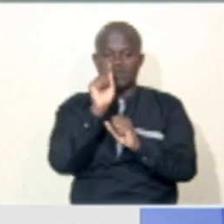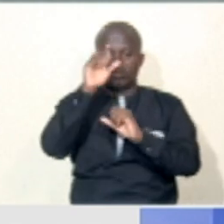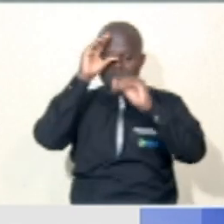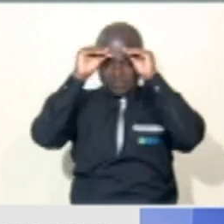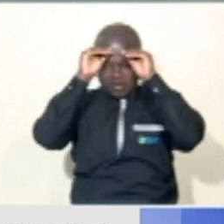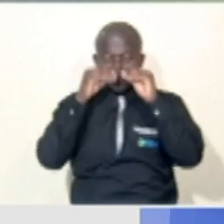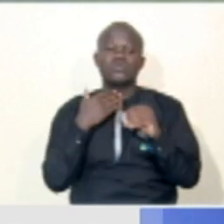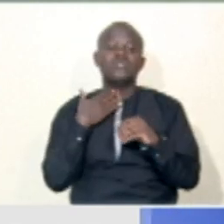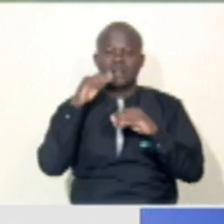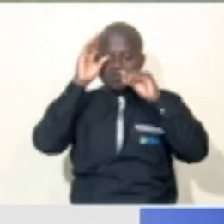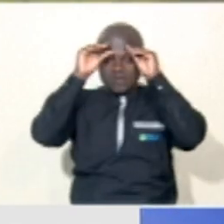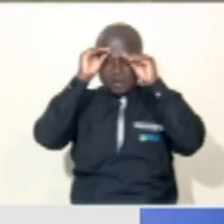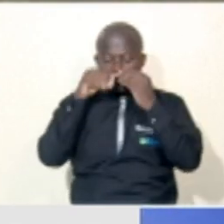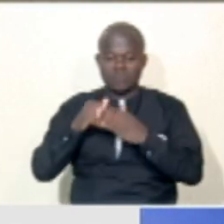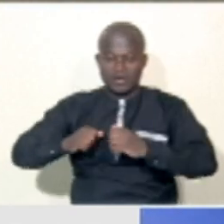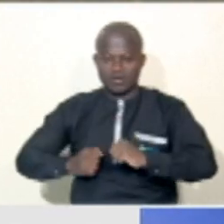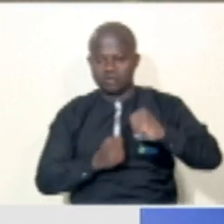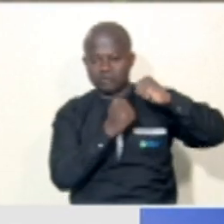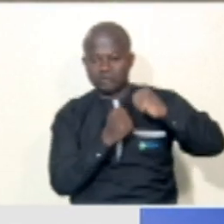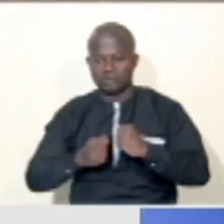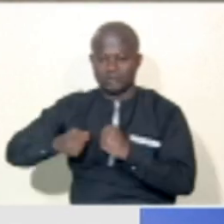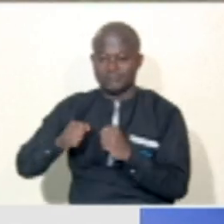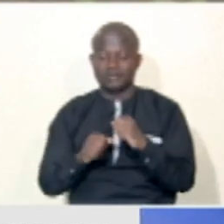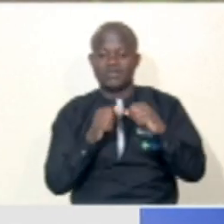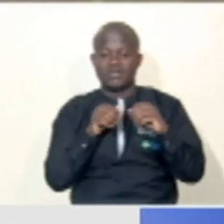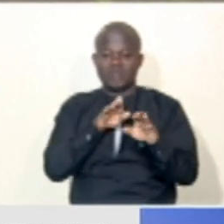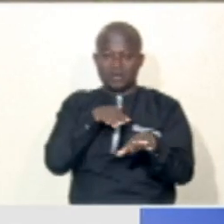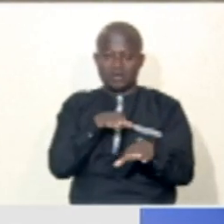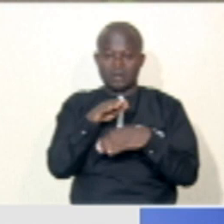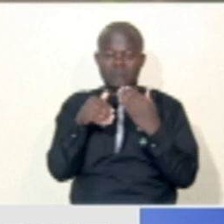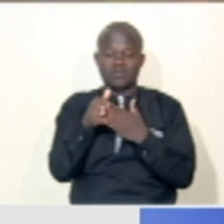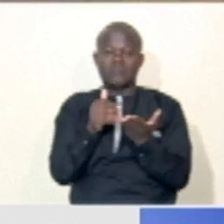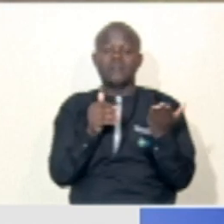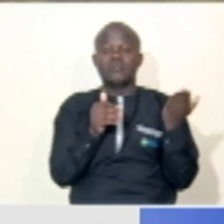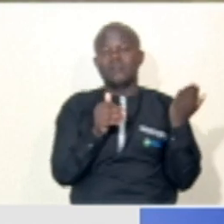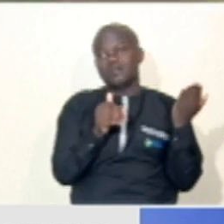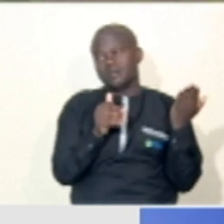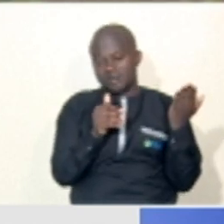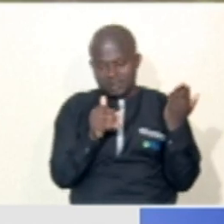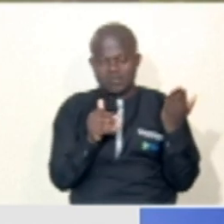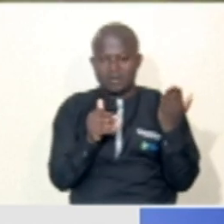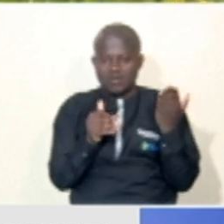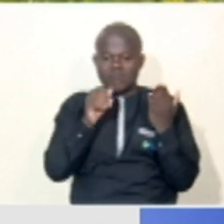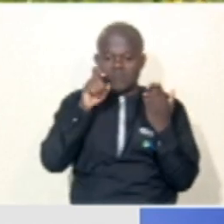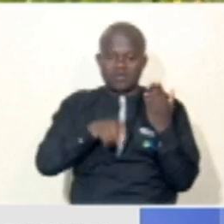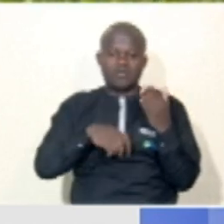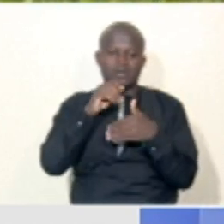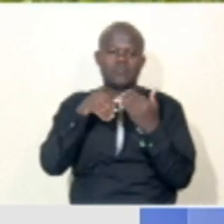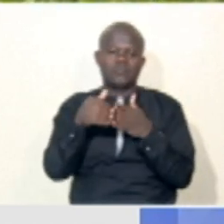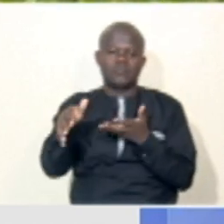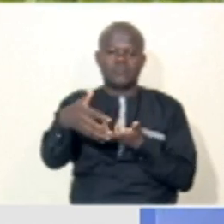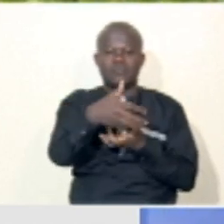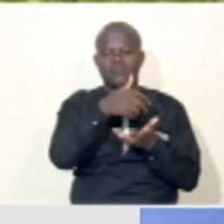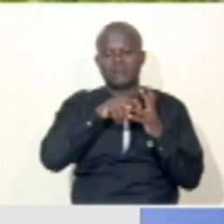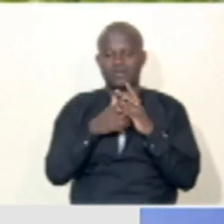ushaka kwiga kubaza kudoda gutunganya imisatsi y'abadamu abo ngabo nabo dufite abo tugiye gutangira